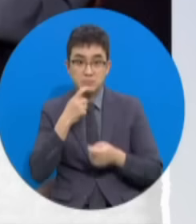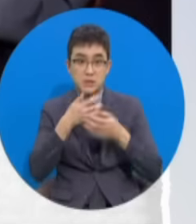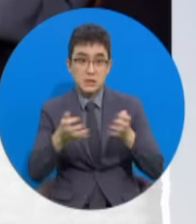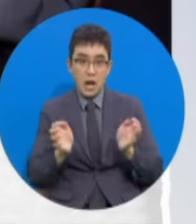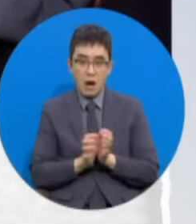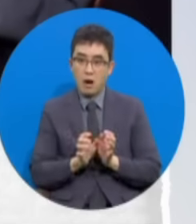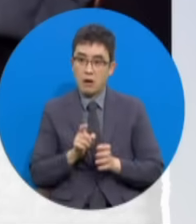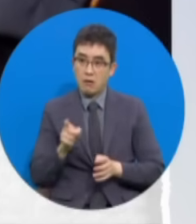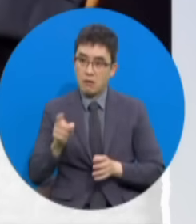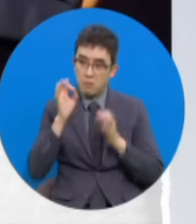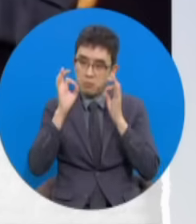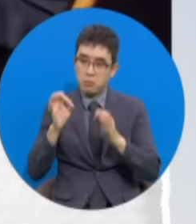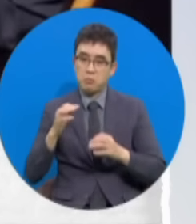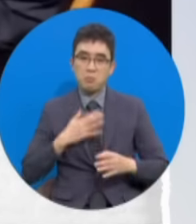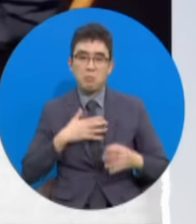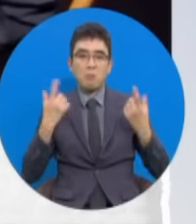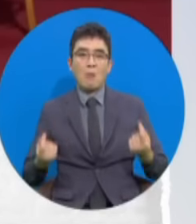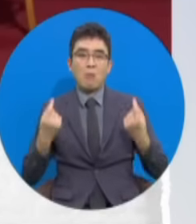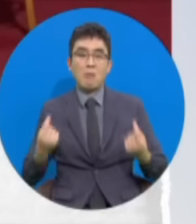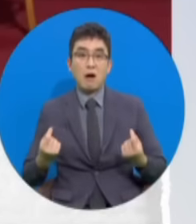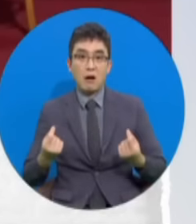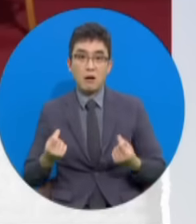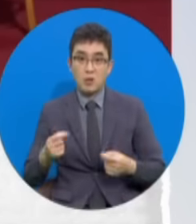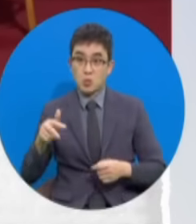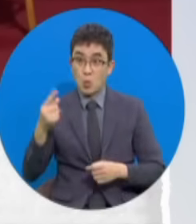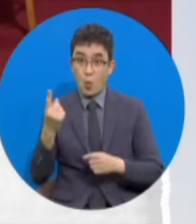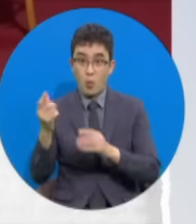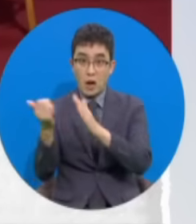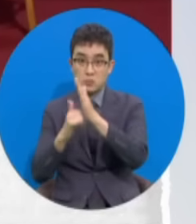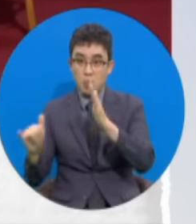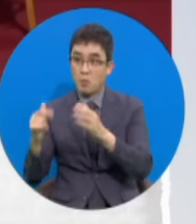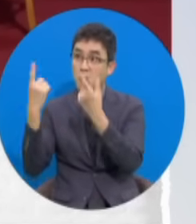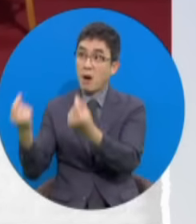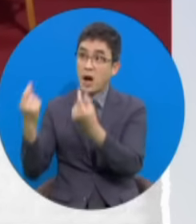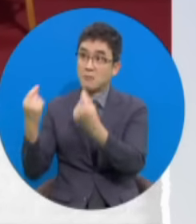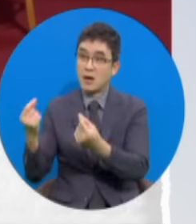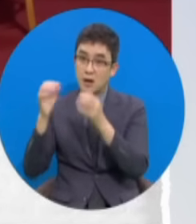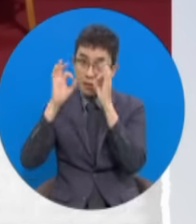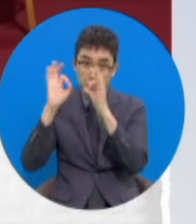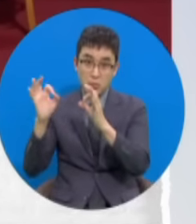하고 있지 않고 조국 전 장관 가족이 여전히 하고 있지 않다는 점 이런 일들을